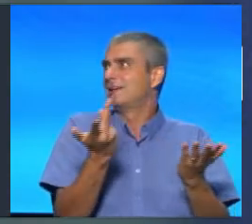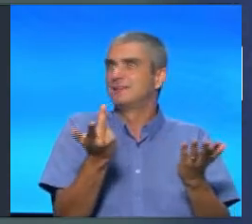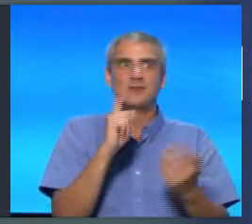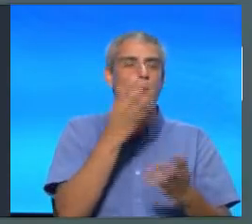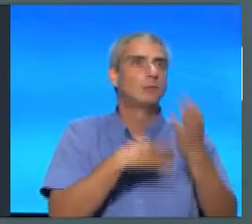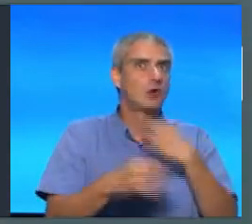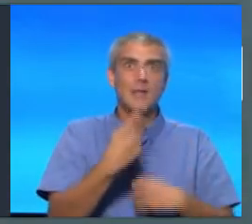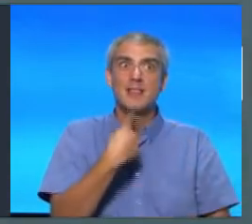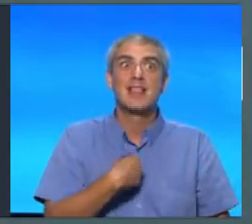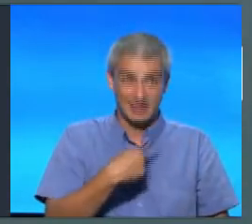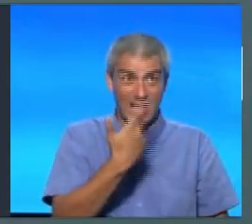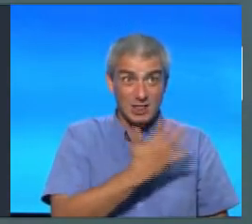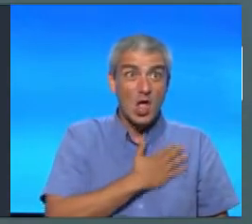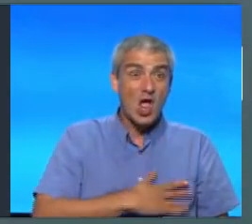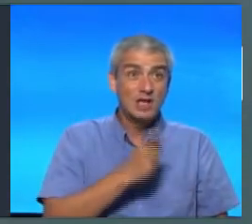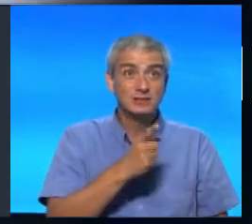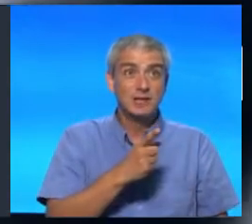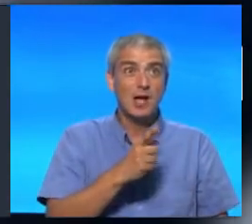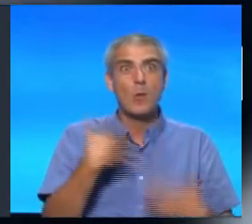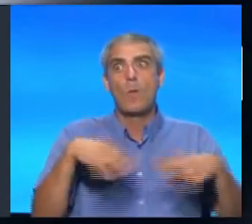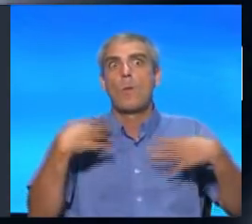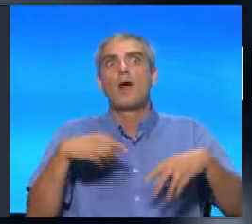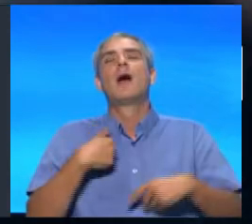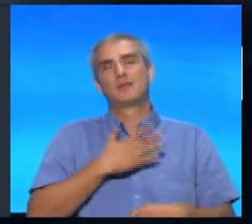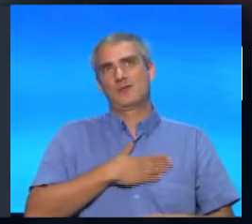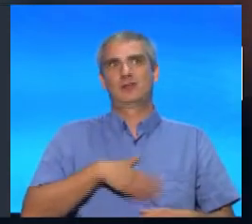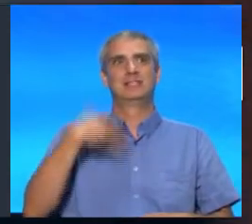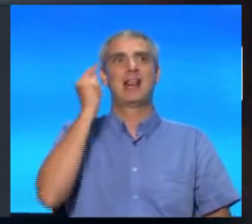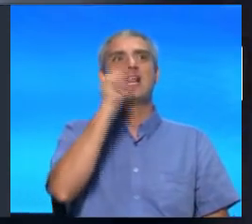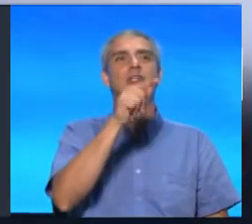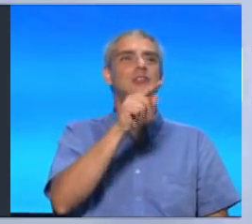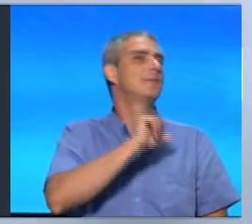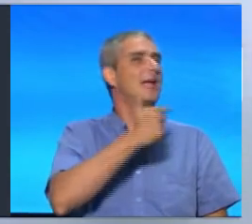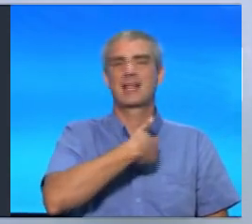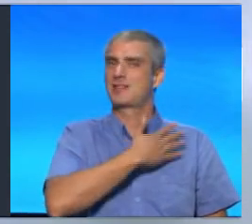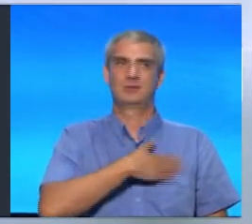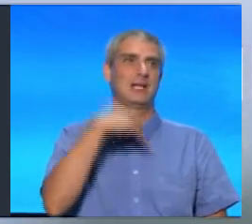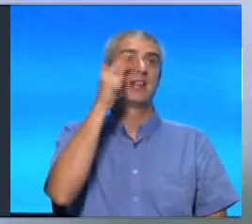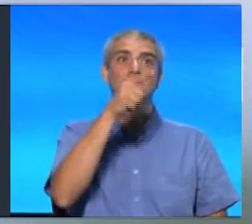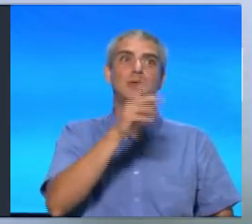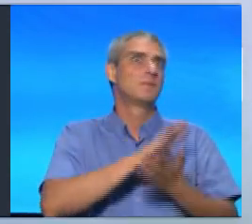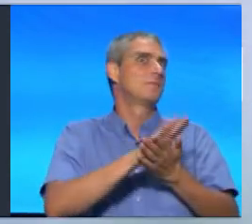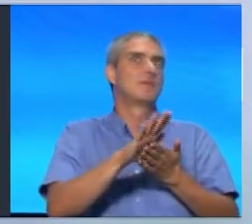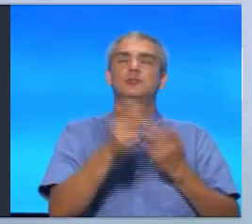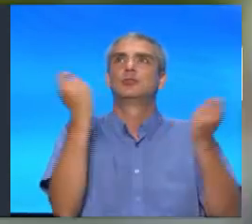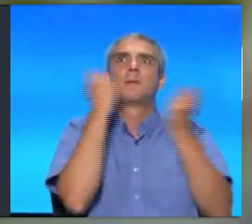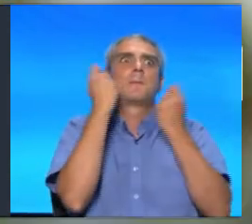אותי, תגידי, היית רוצה? וואי, איך הייתי רוצה להיות שם? הכי הייתי רוצה להיות שם, זה פשוט